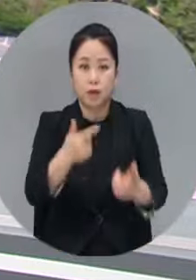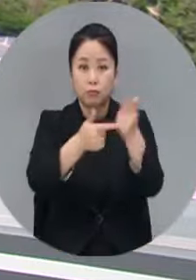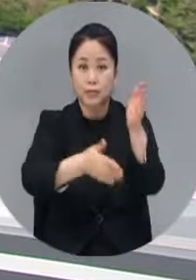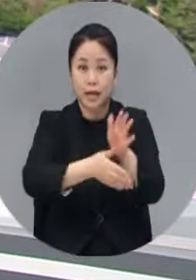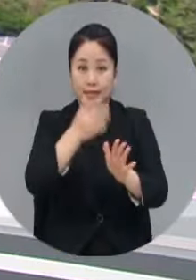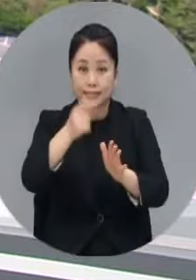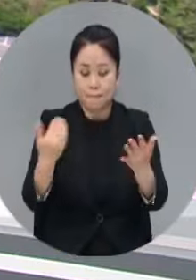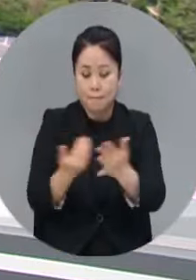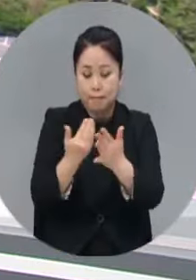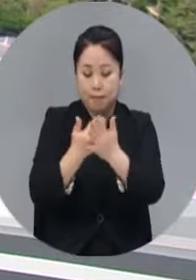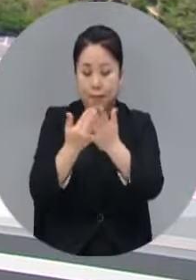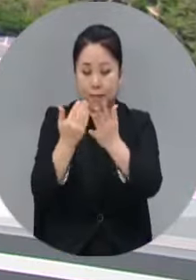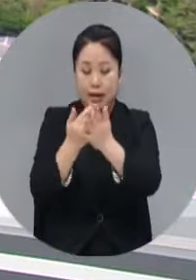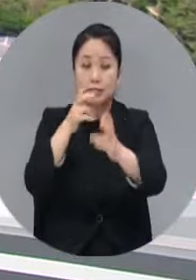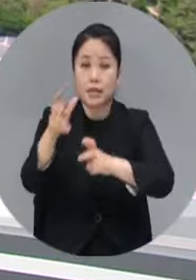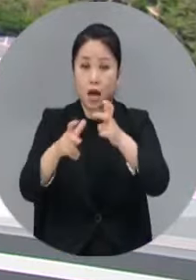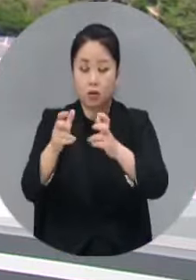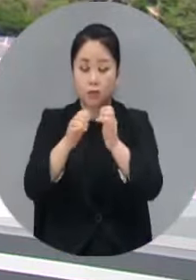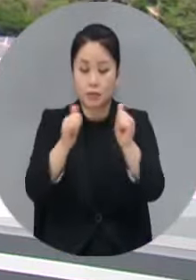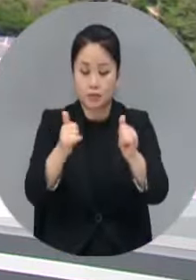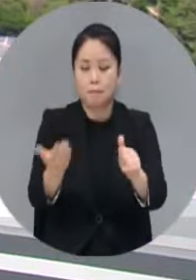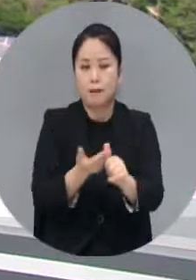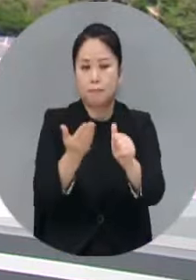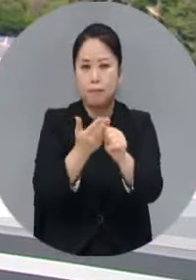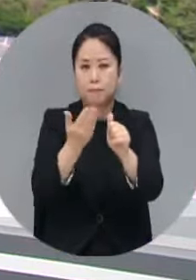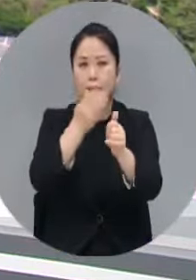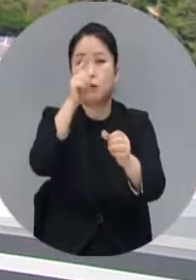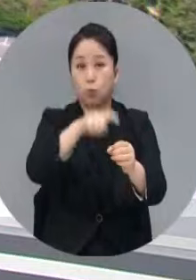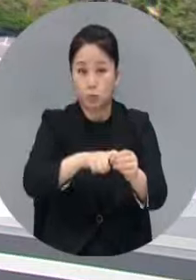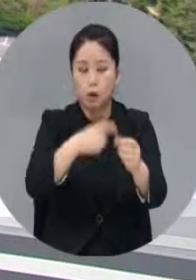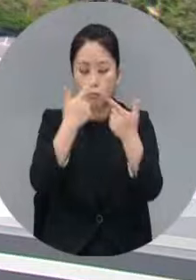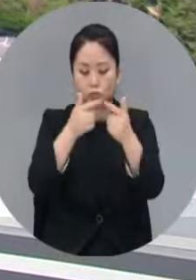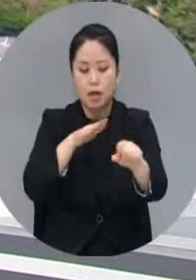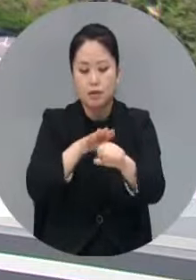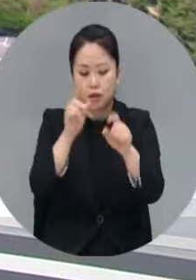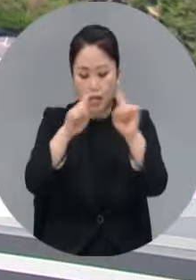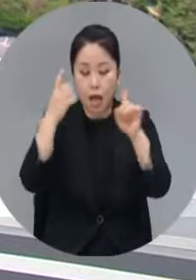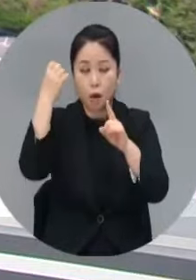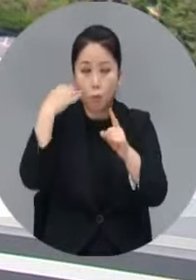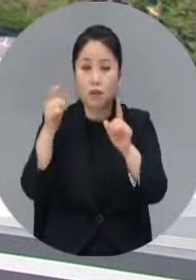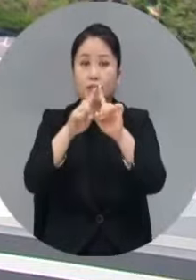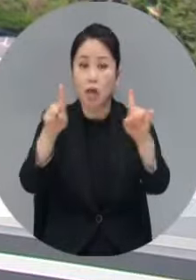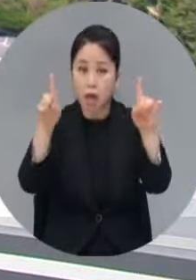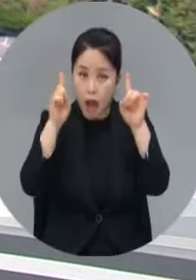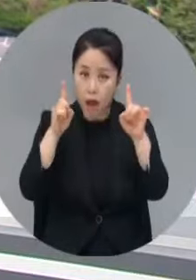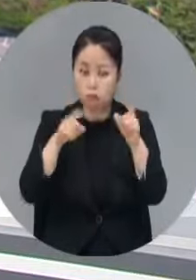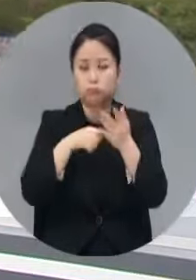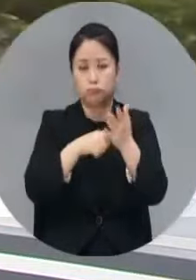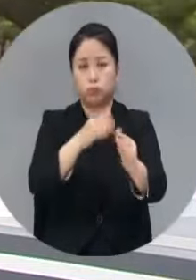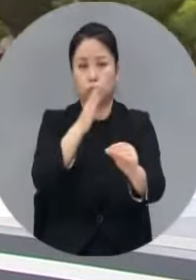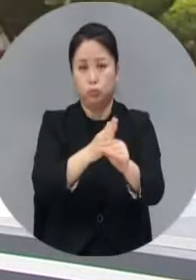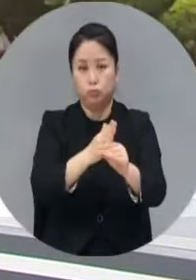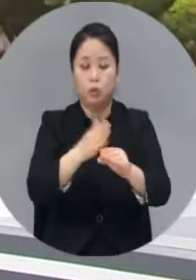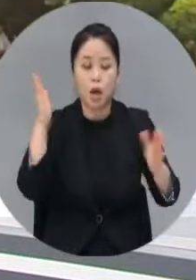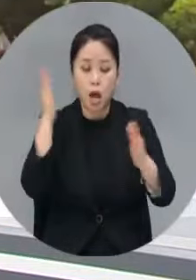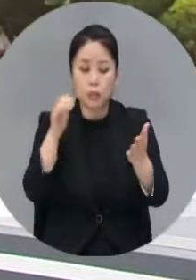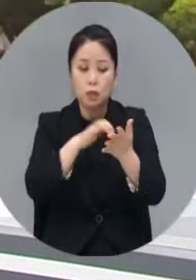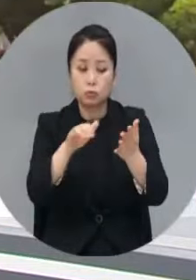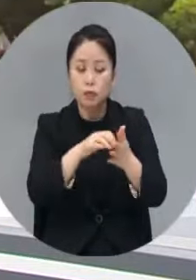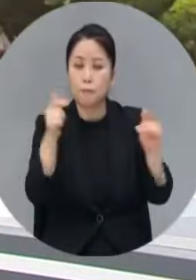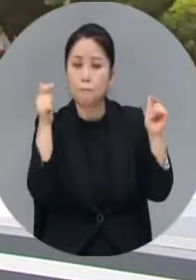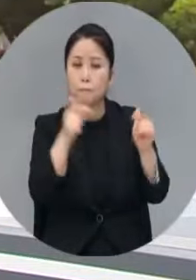부산시가 첨단 산업 인재를 육성하겠다며 부산형 대학원 대학을 추진하고 있습니다. 학력 인구 감소 등에 따른